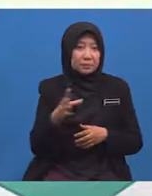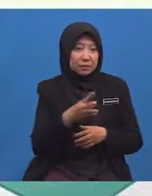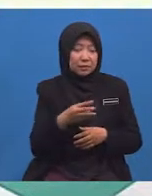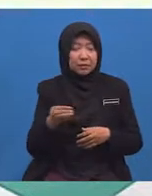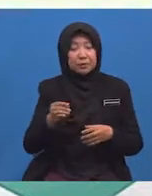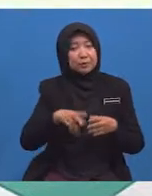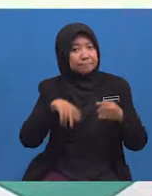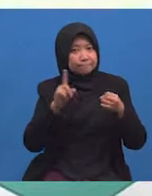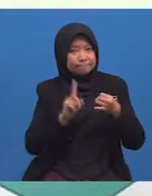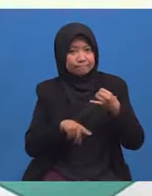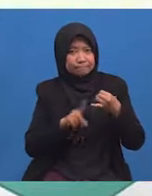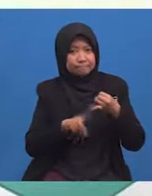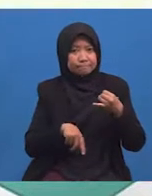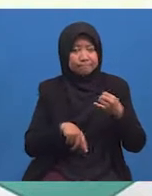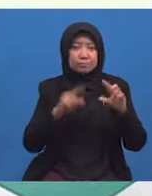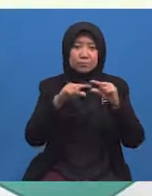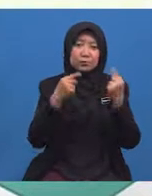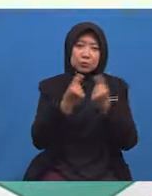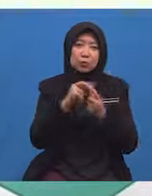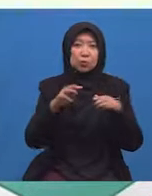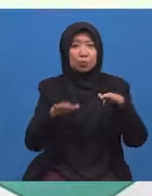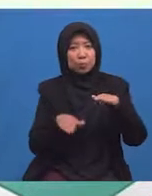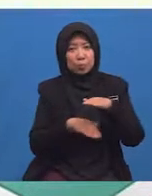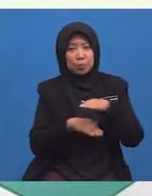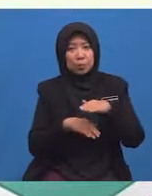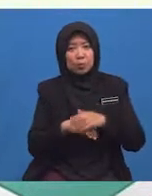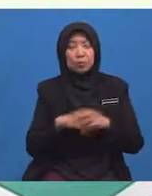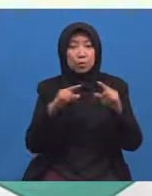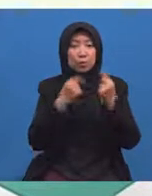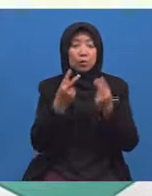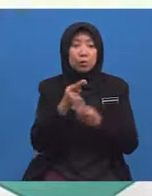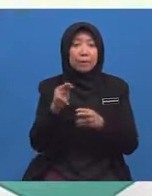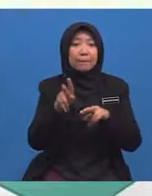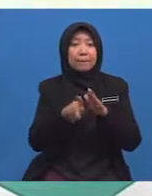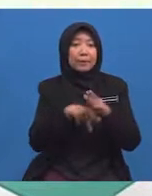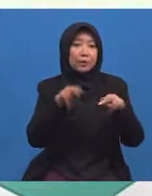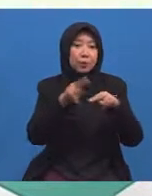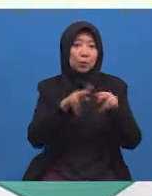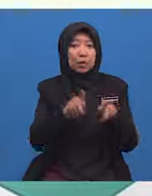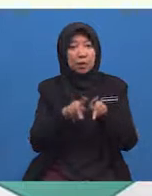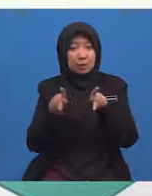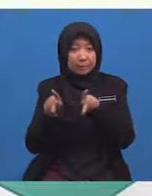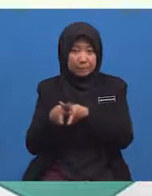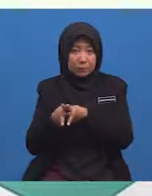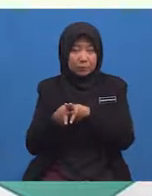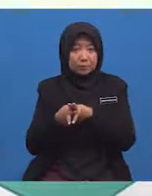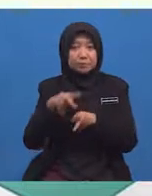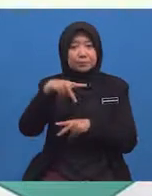akhir sekali ialah golongan paling bawah iaitu golongan penduduk kampung yang terdiri